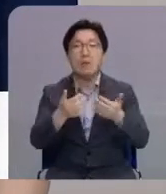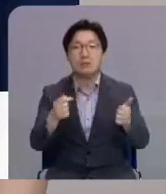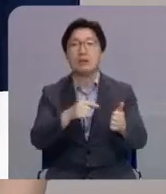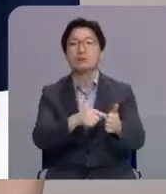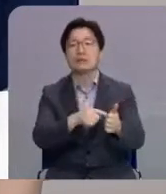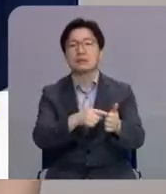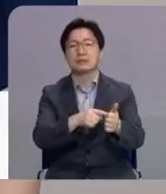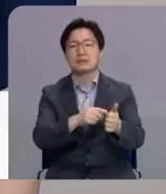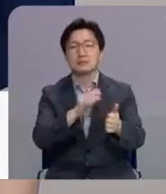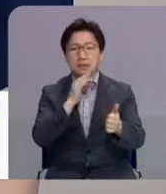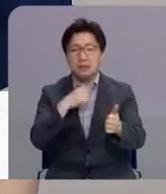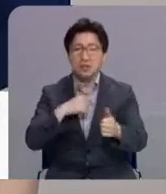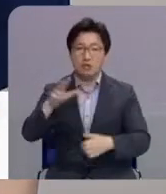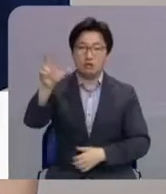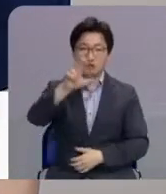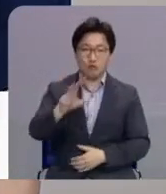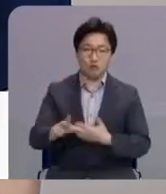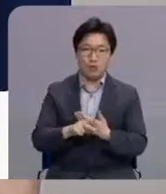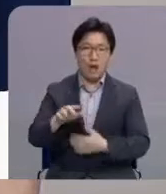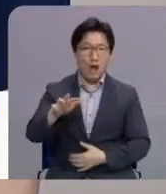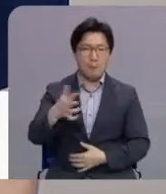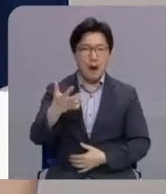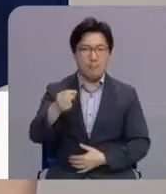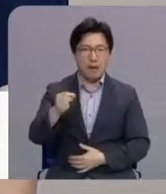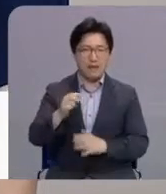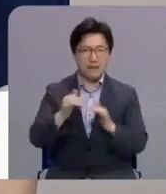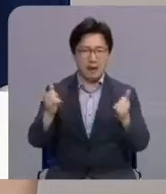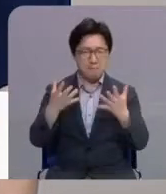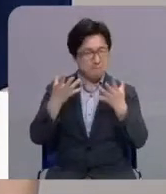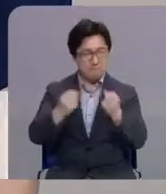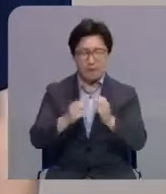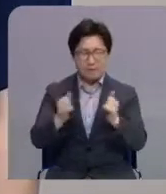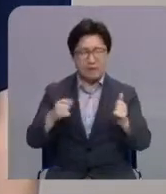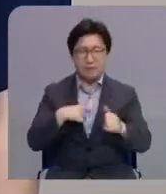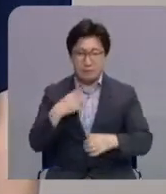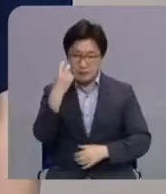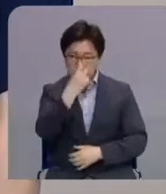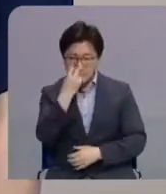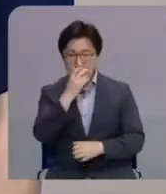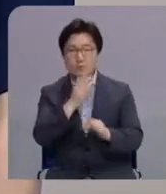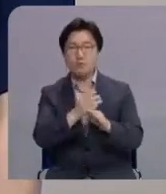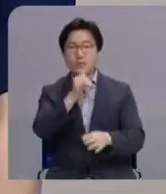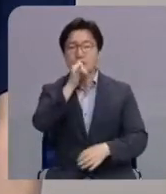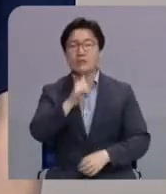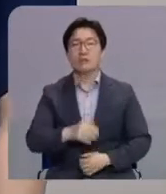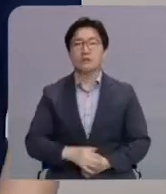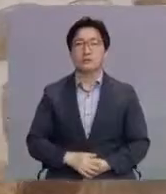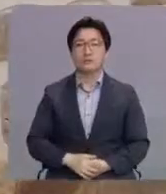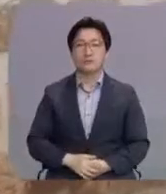자원봉사자들인데요. 전국적으로 8만 명 이상이 활동 중이라고 합니다. 박운 기자입니다.